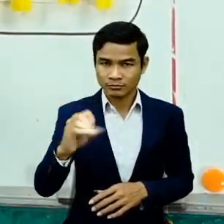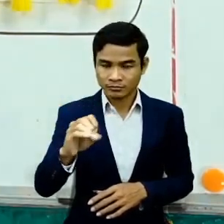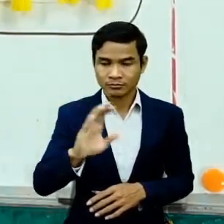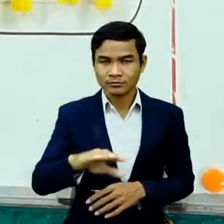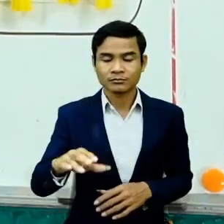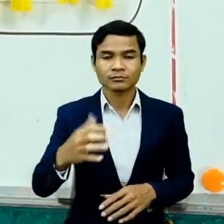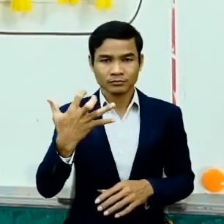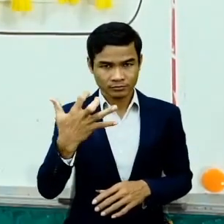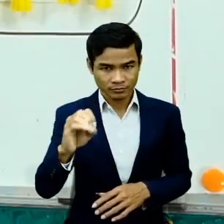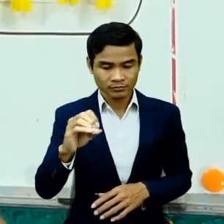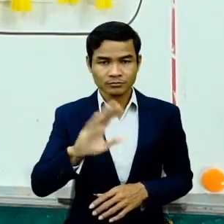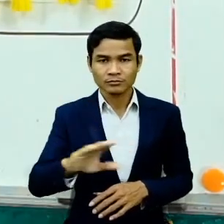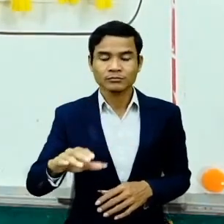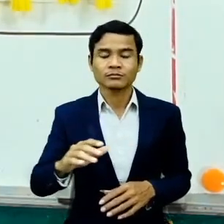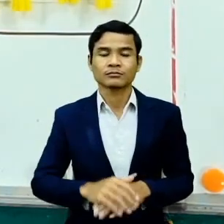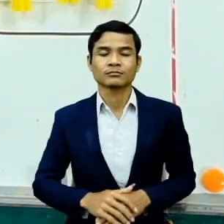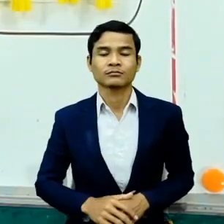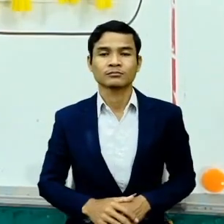sập